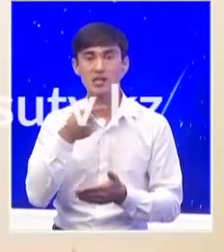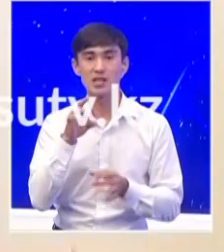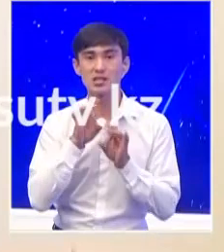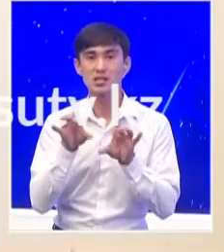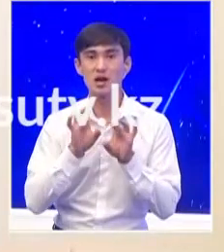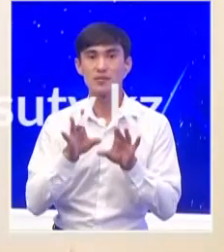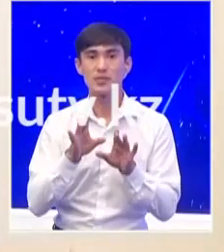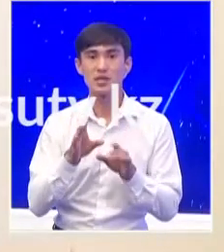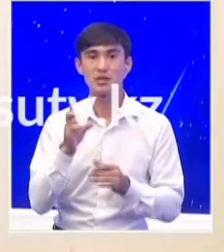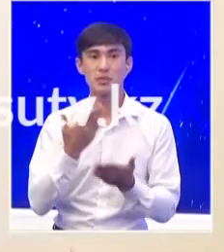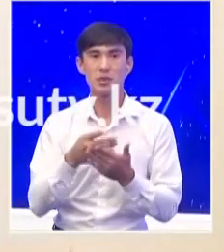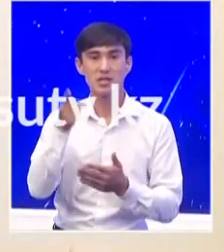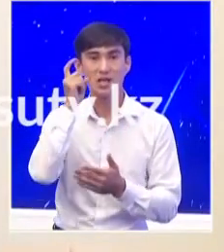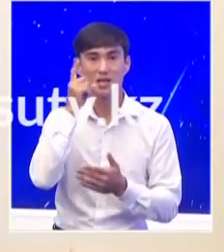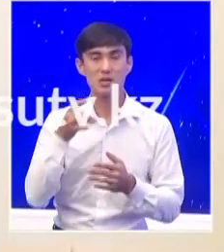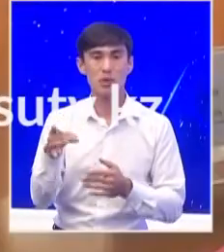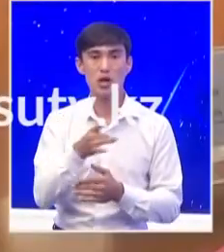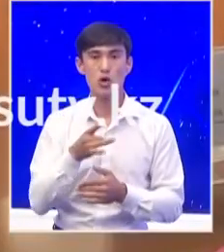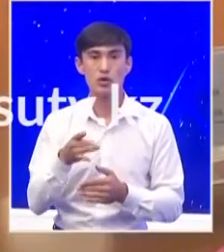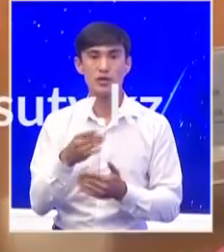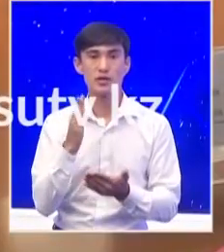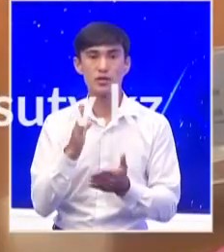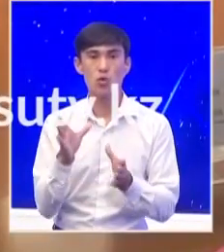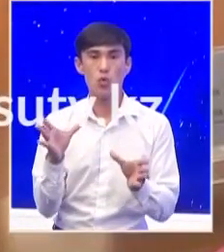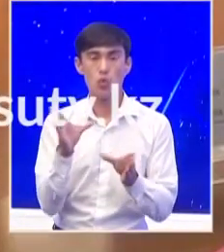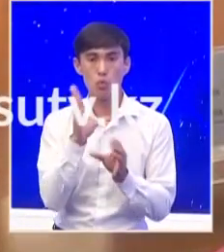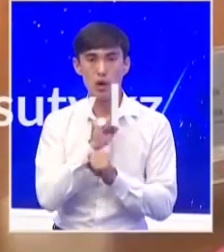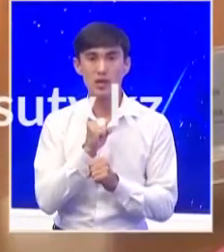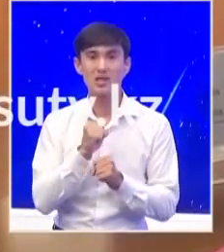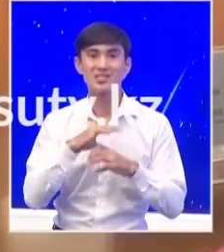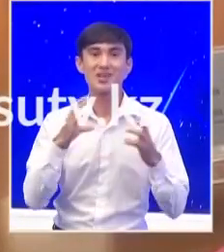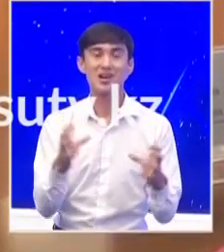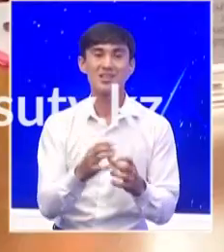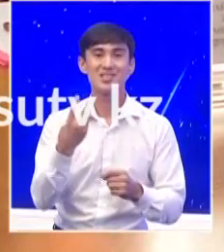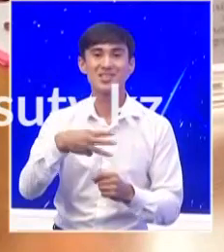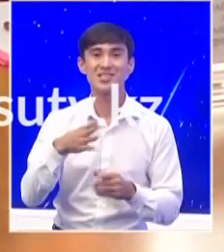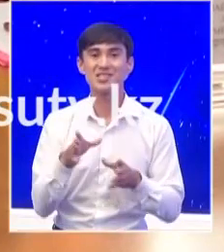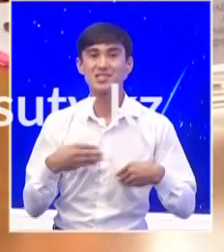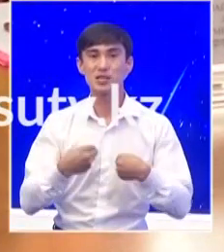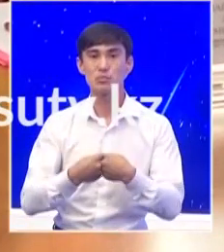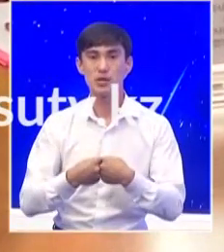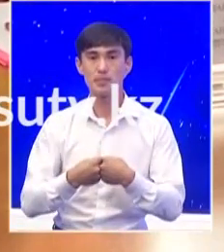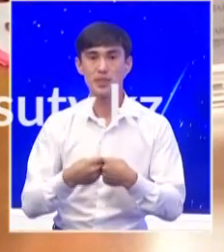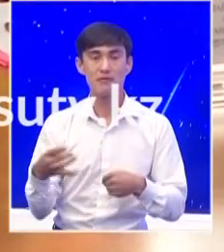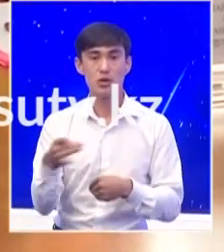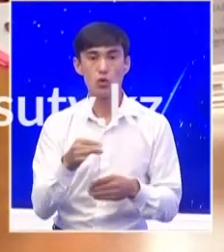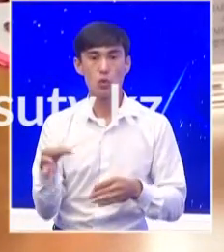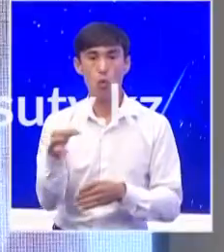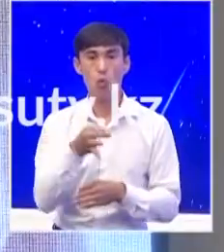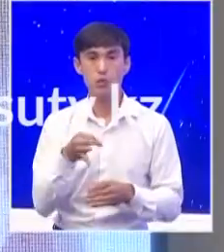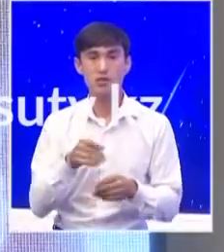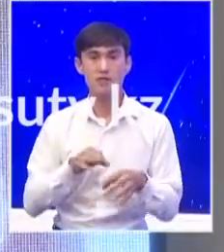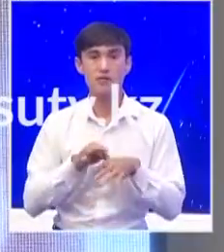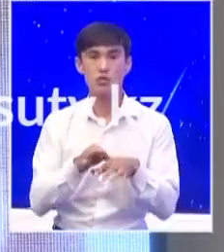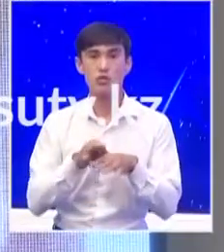районе матерям-медиаторам в этом году удалось сохранить 30 семей. С 2014 года в регионах области ведется активная работа, направленная